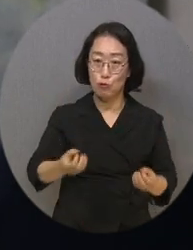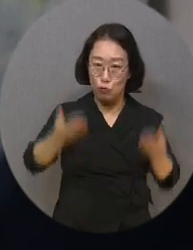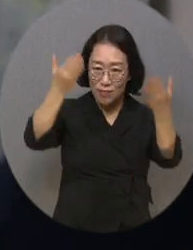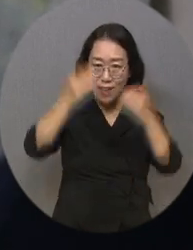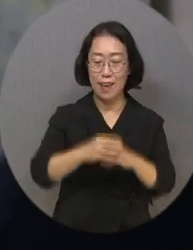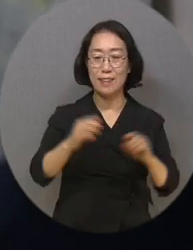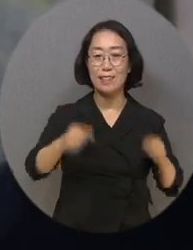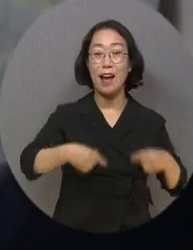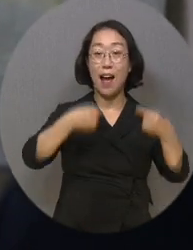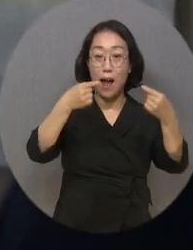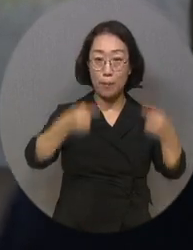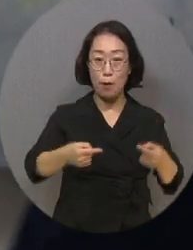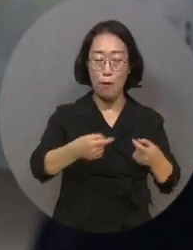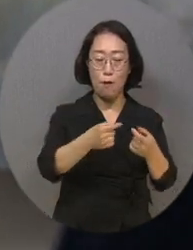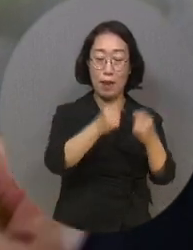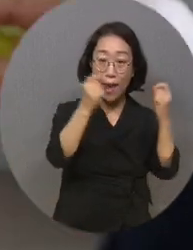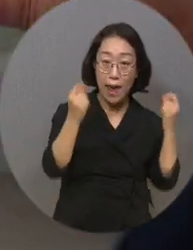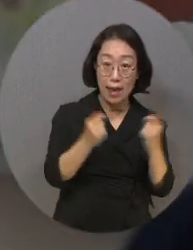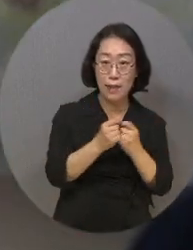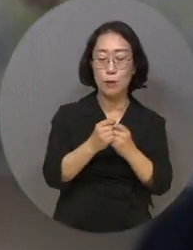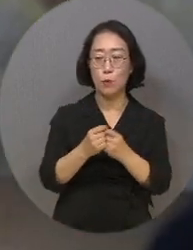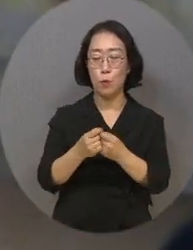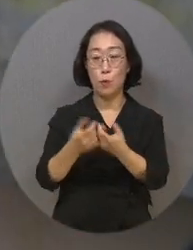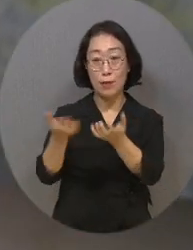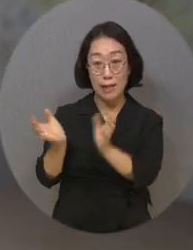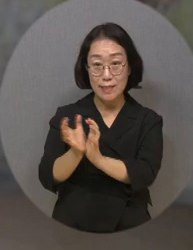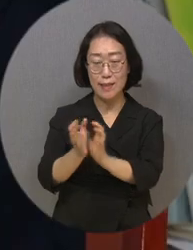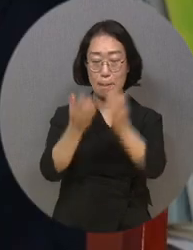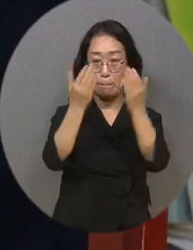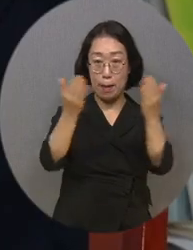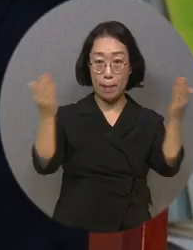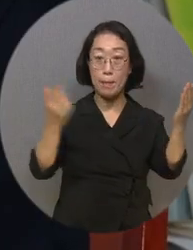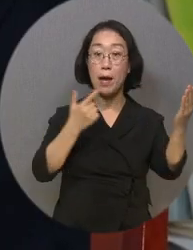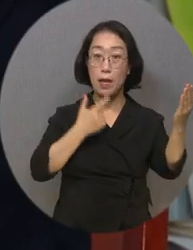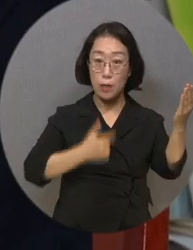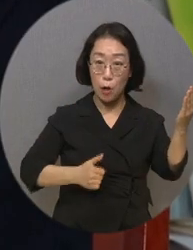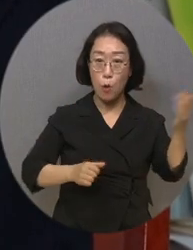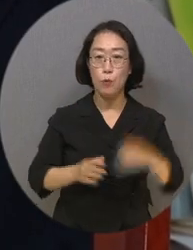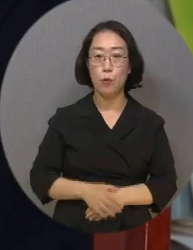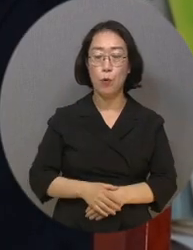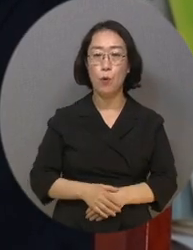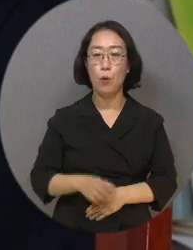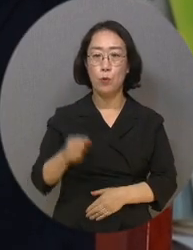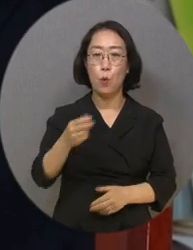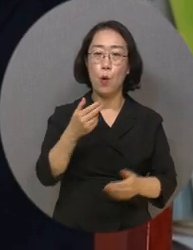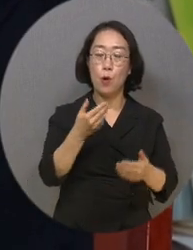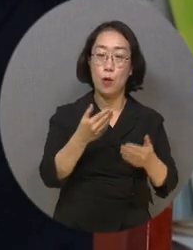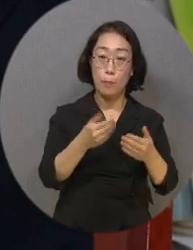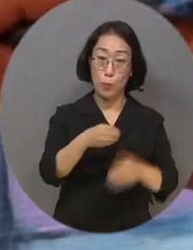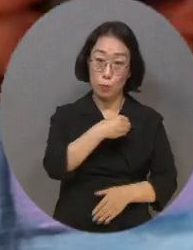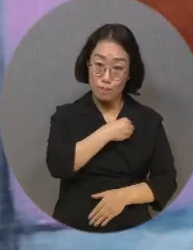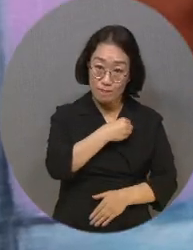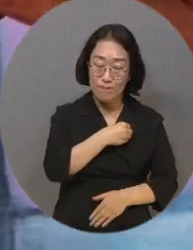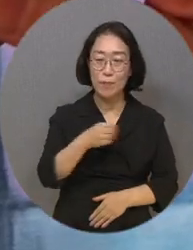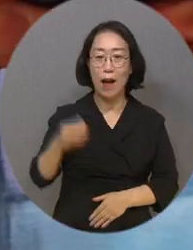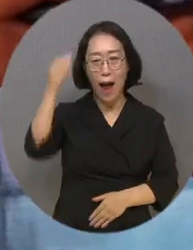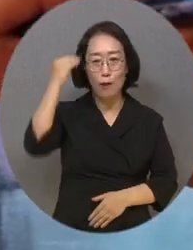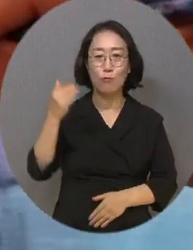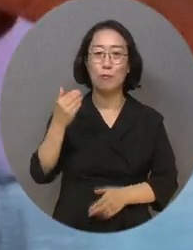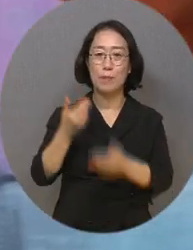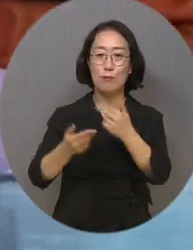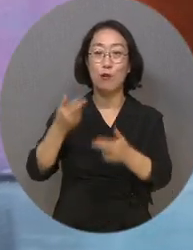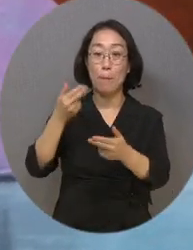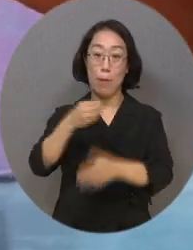수백 회의 개인전과 단체전 아트페어에 참여하고 여수 미술사랑 협동조합 회원 및